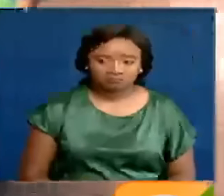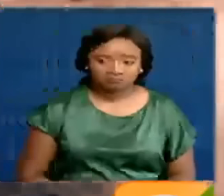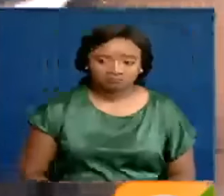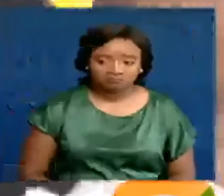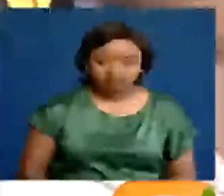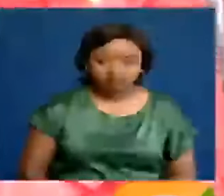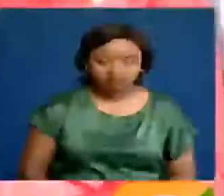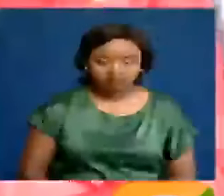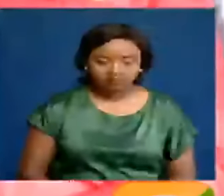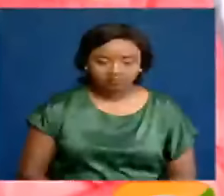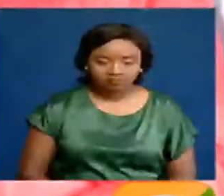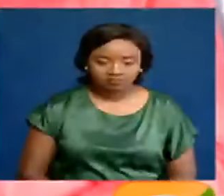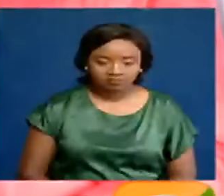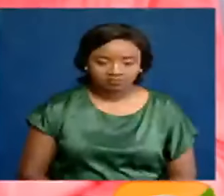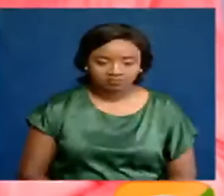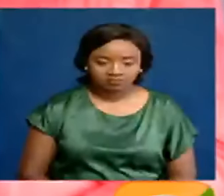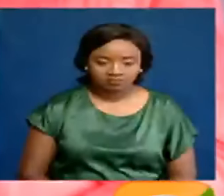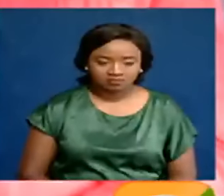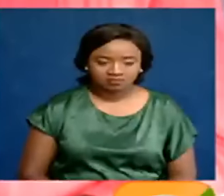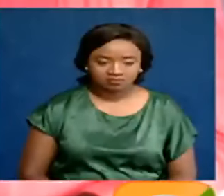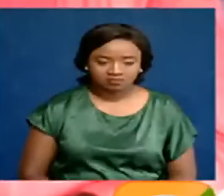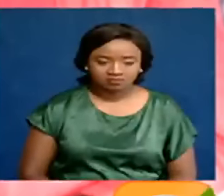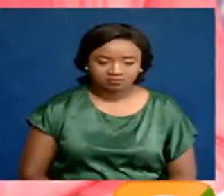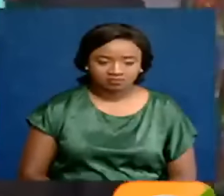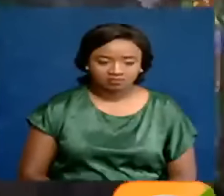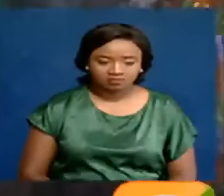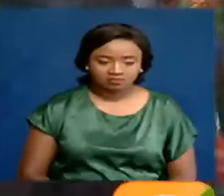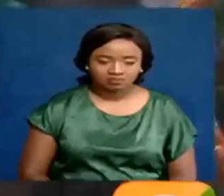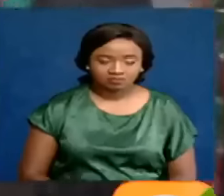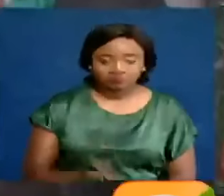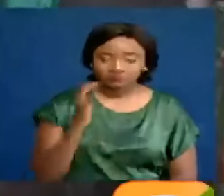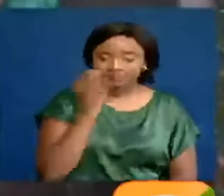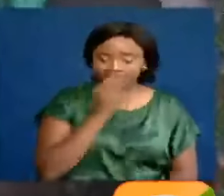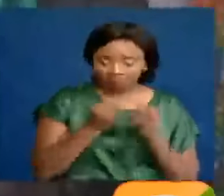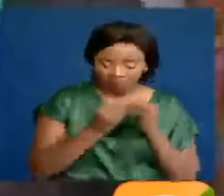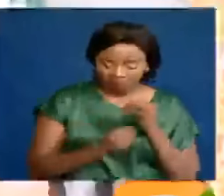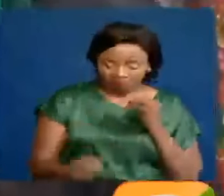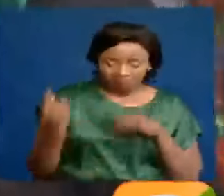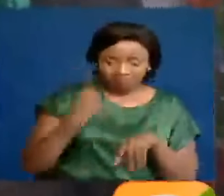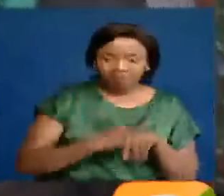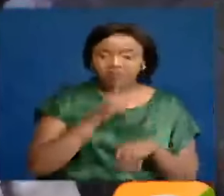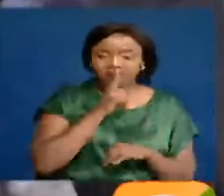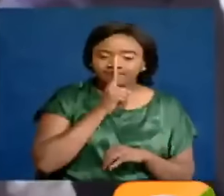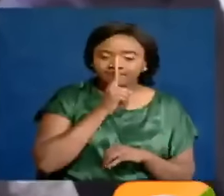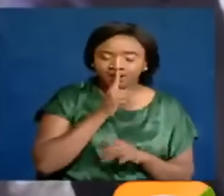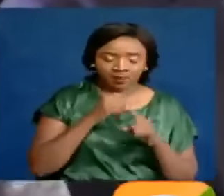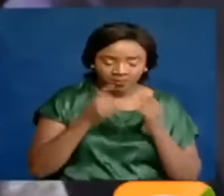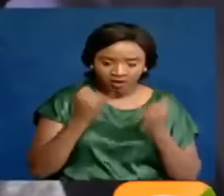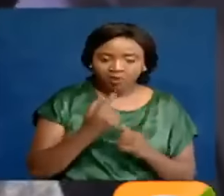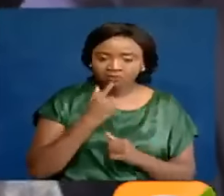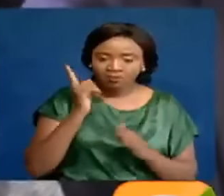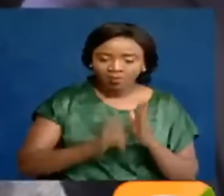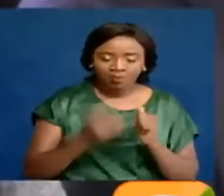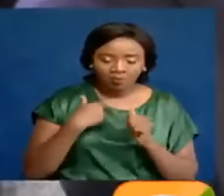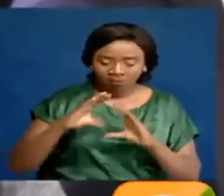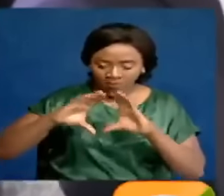Baada ya kimya kingi kuhusu hatima yake, aliyekuwa naibu rais Rigathi Gachagua sasa amedokeza kuanzishwa kwa chama